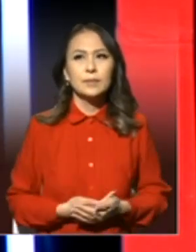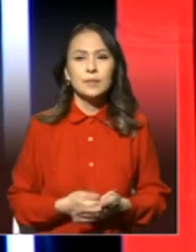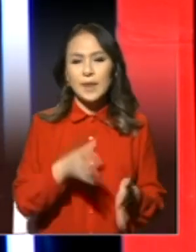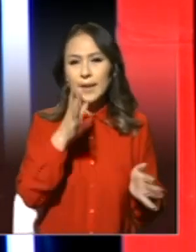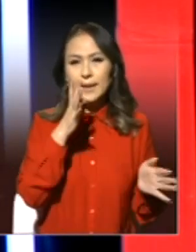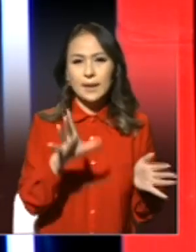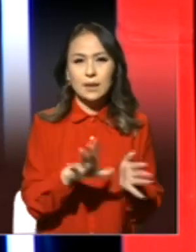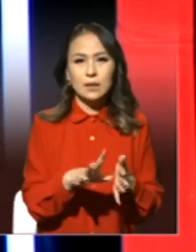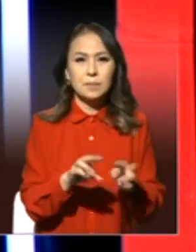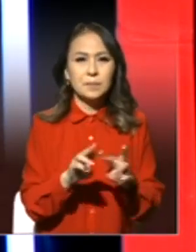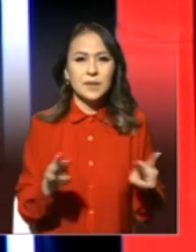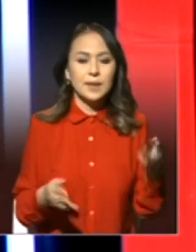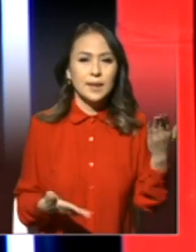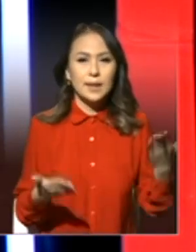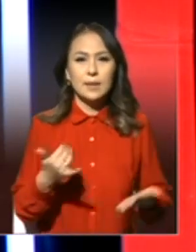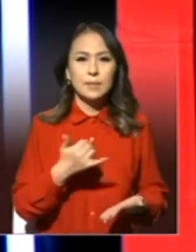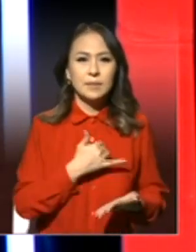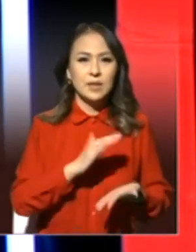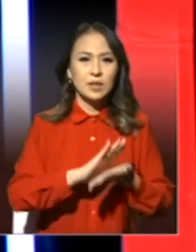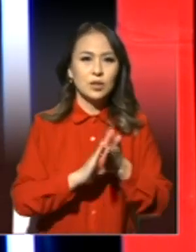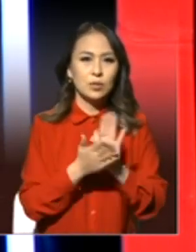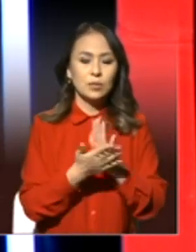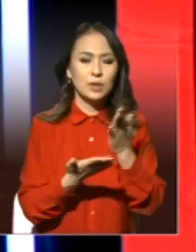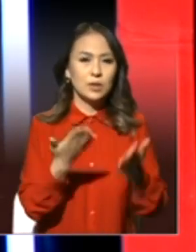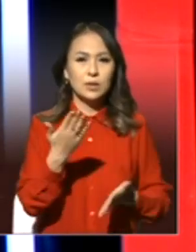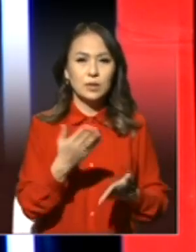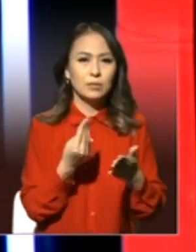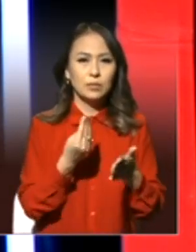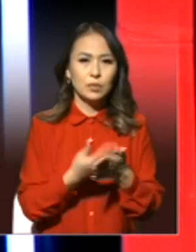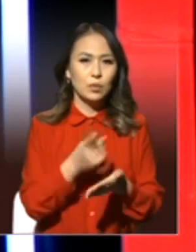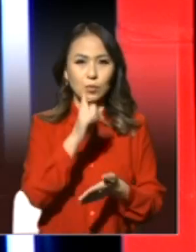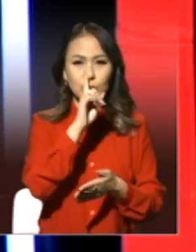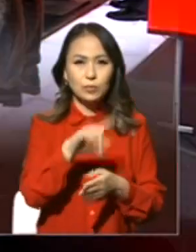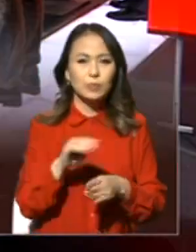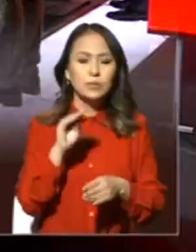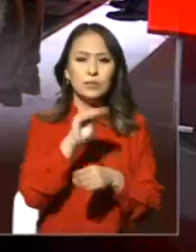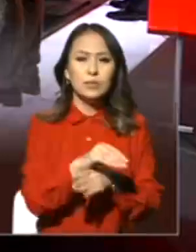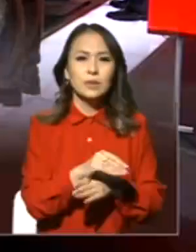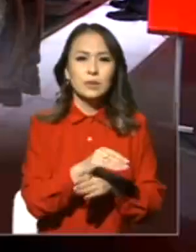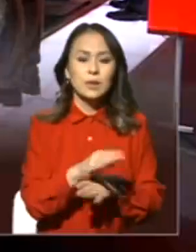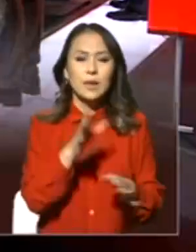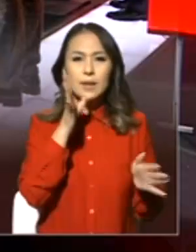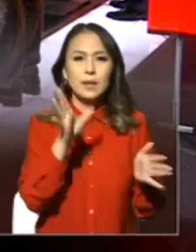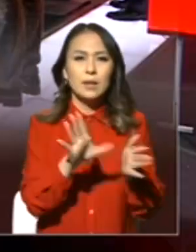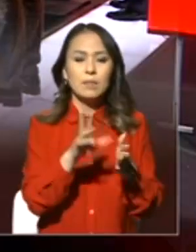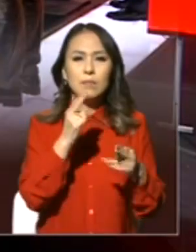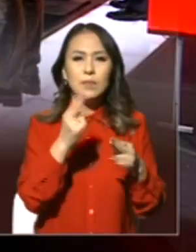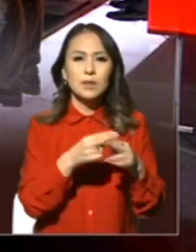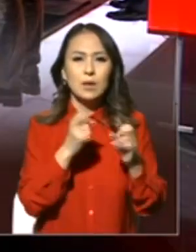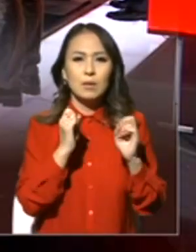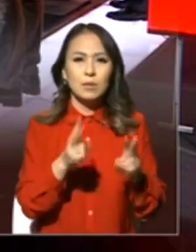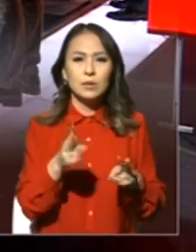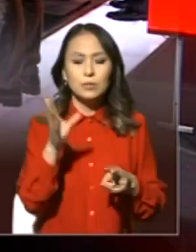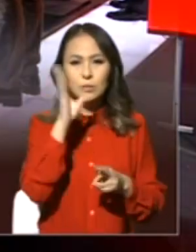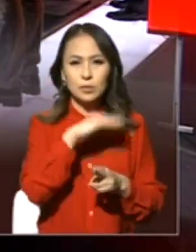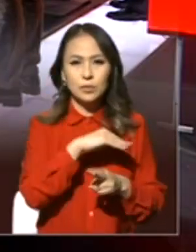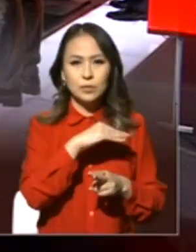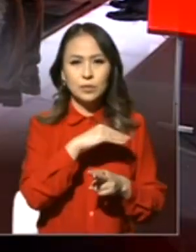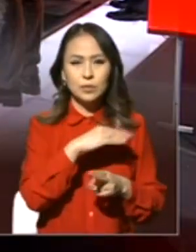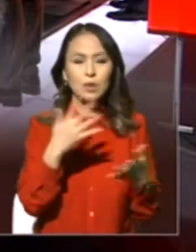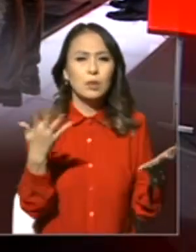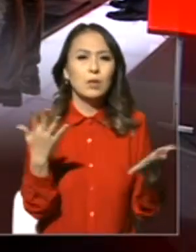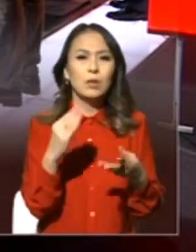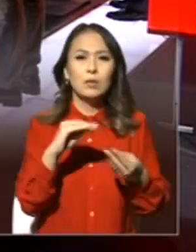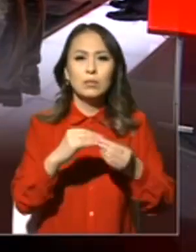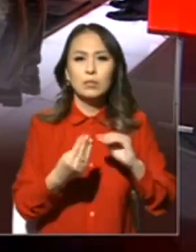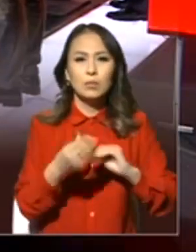энергетика министрлігі айтады. Егер де біз осы шартқа бармасақ, яғни қымбаттауға бармасақ, бұл энергетикалық қауіпсіздігімізге нұқсан келтіруі мүмкін дейді. Бұл қандай